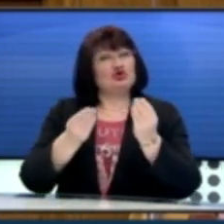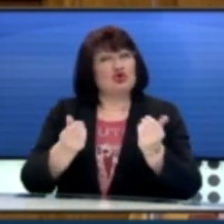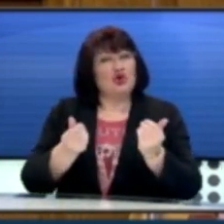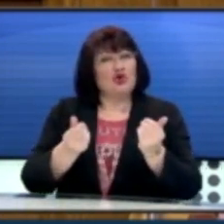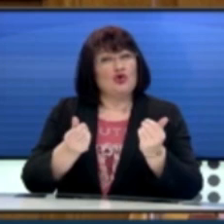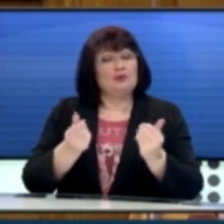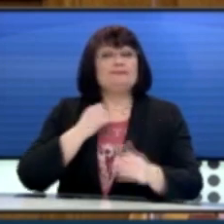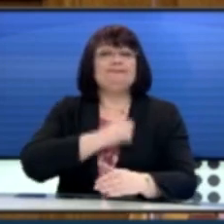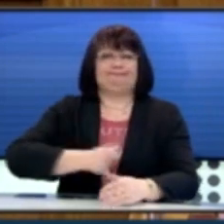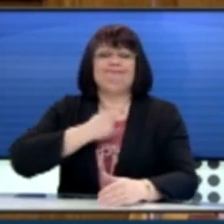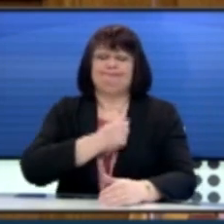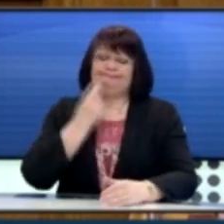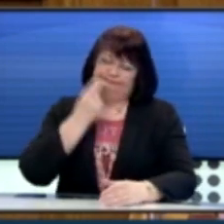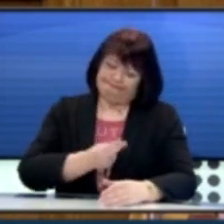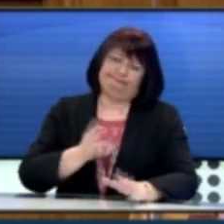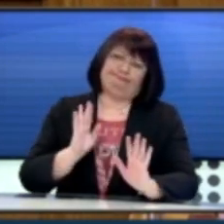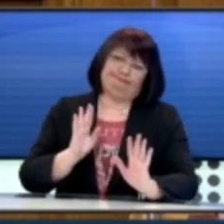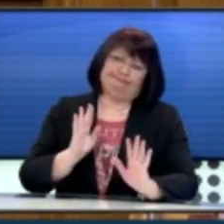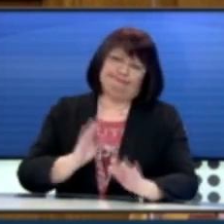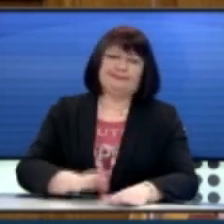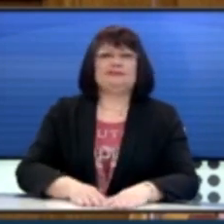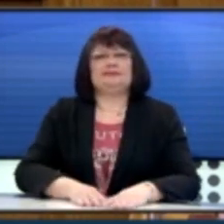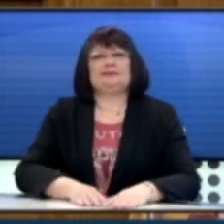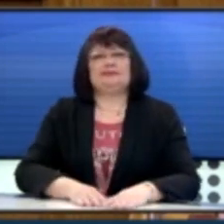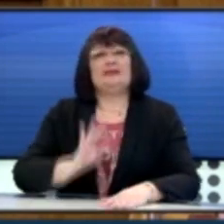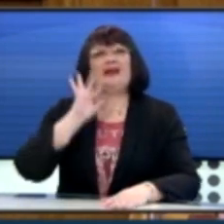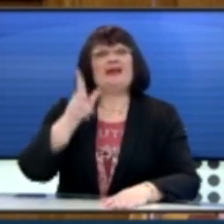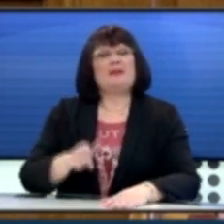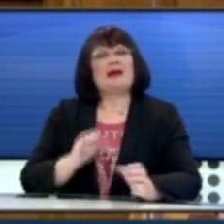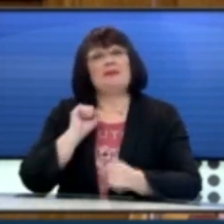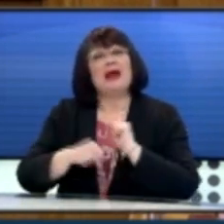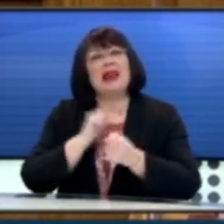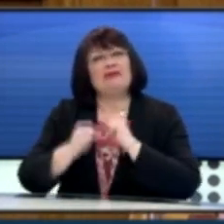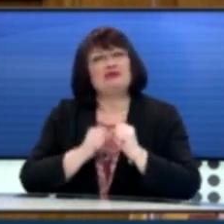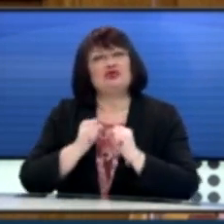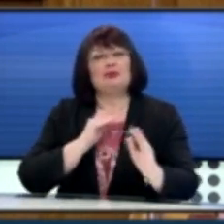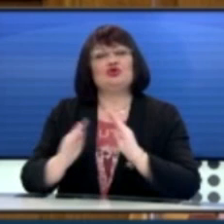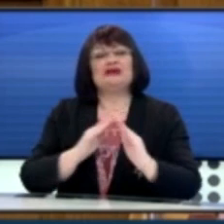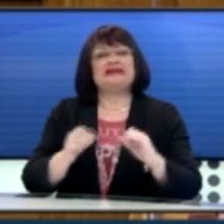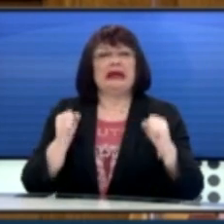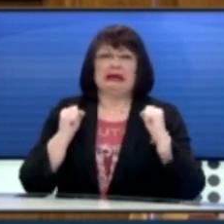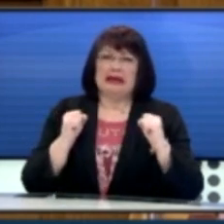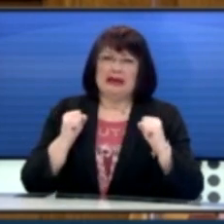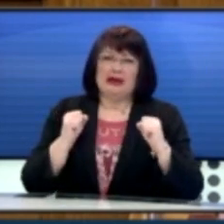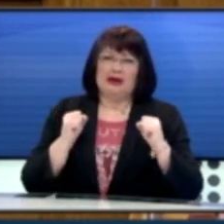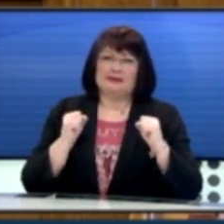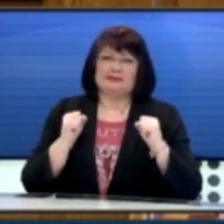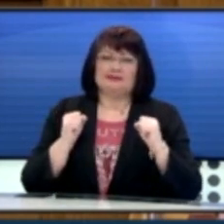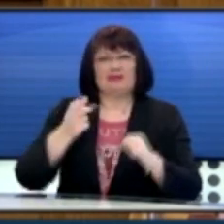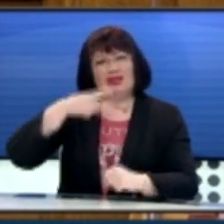από μεγάλες τραγωδίες. Μαζί με τον καθημερινό αγώνα για την προστασία της υγείας,